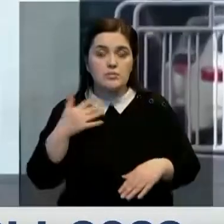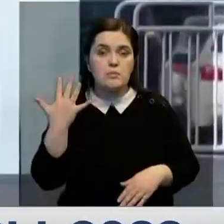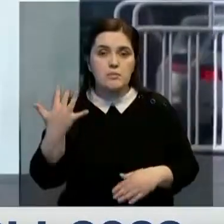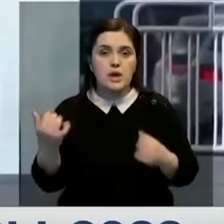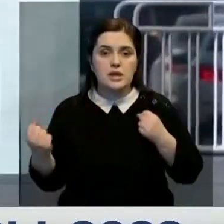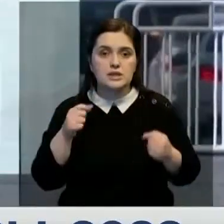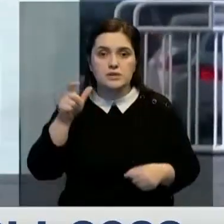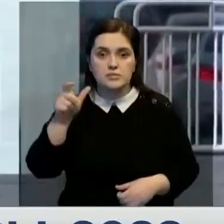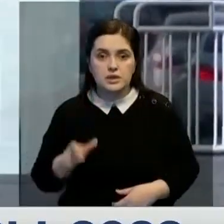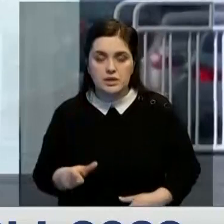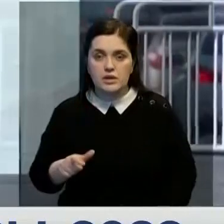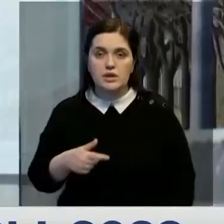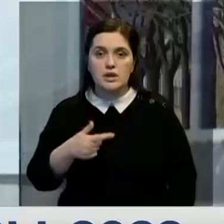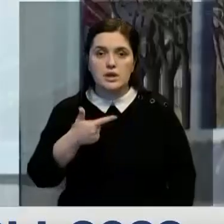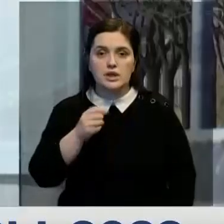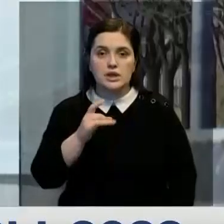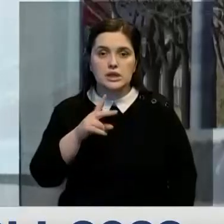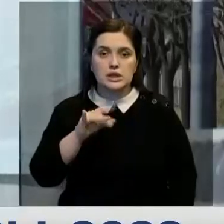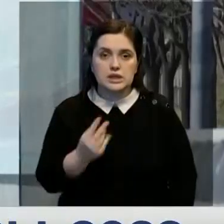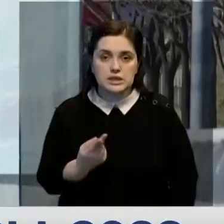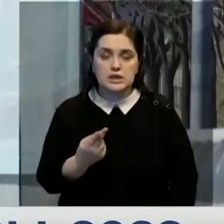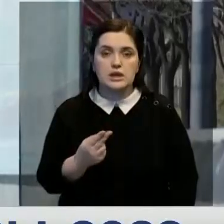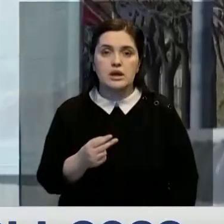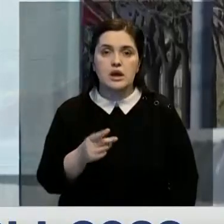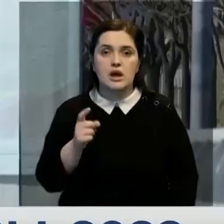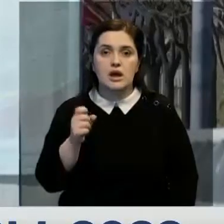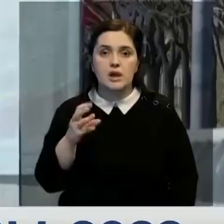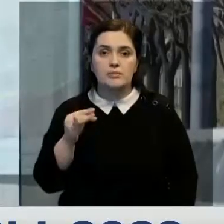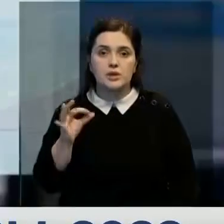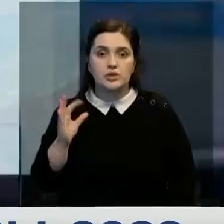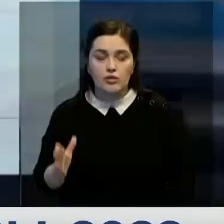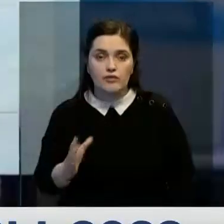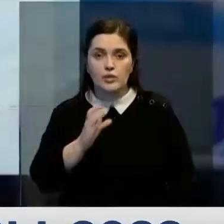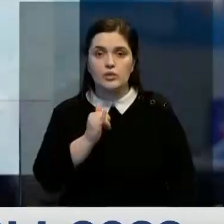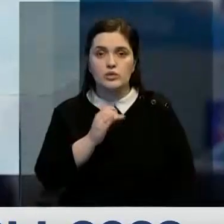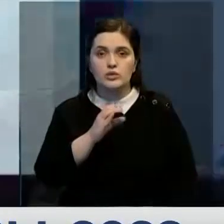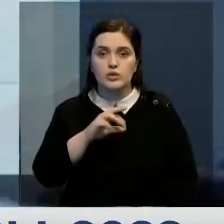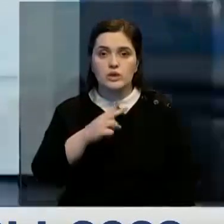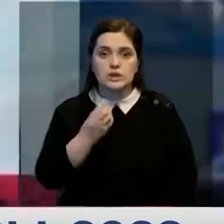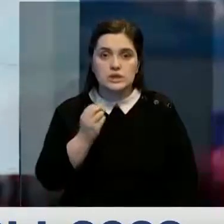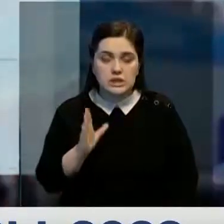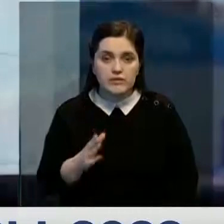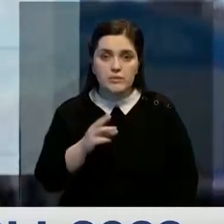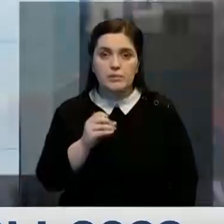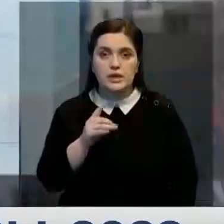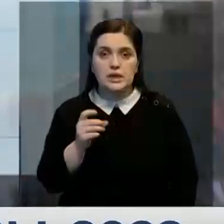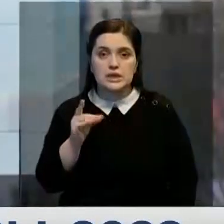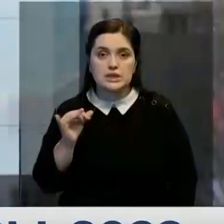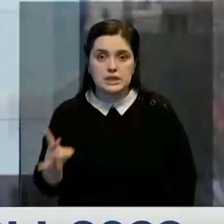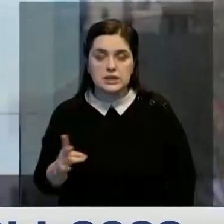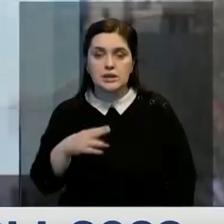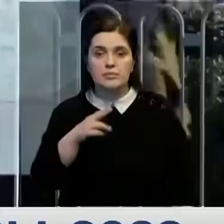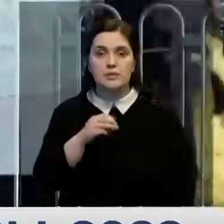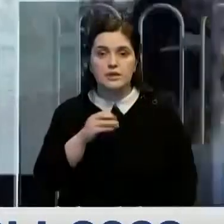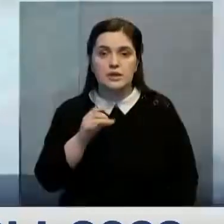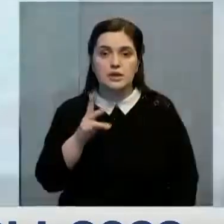Нашу страну представят 5 спортсменов. Это Александр Герлиц, Ербол Хамитов, Сергей Усольцев, Юрий Березин и Денис